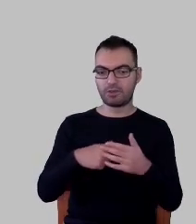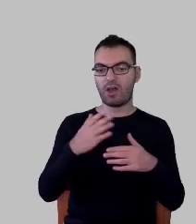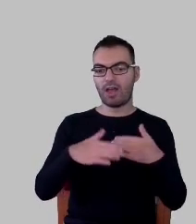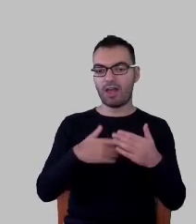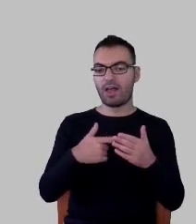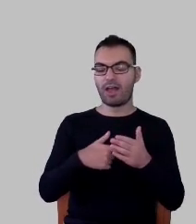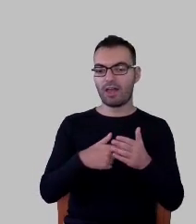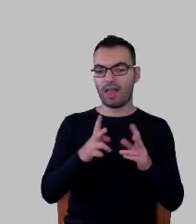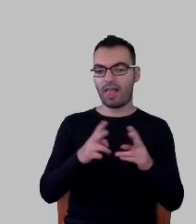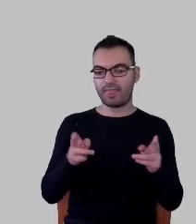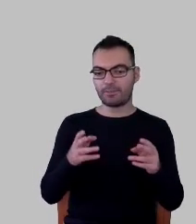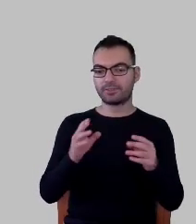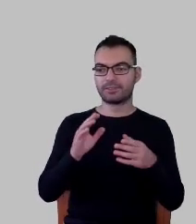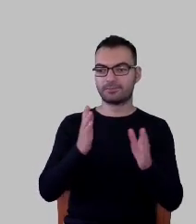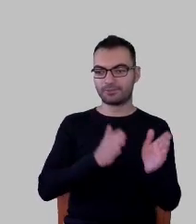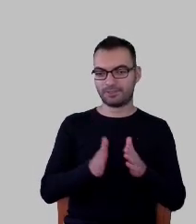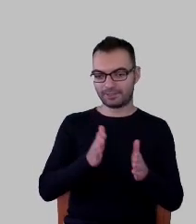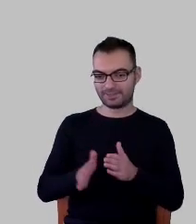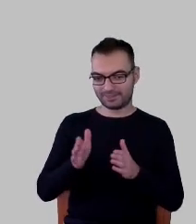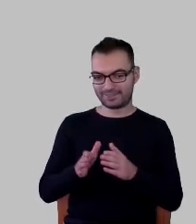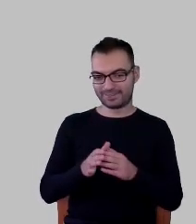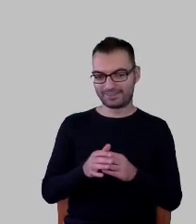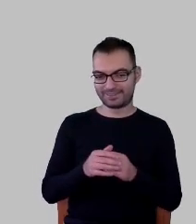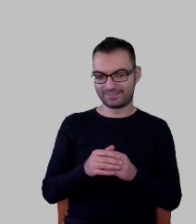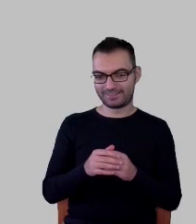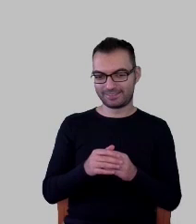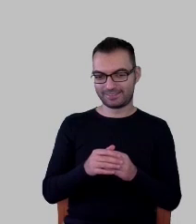etap sporządzania